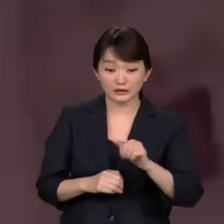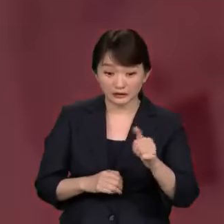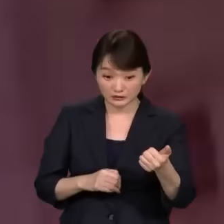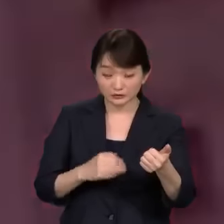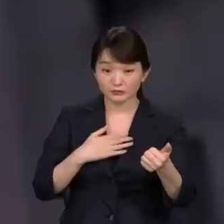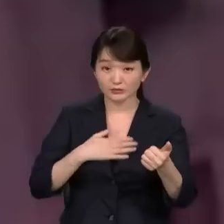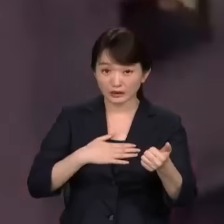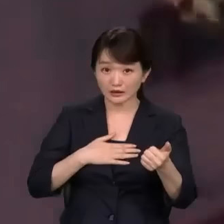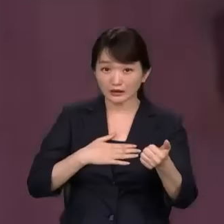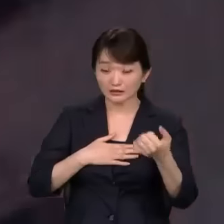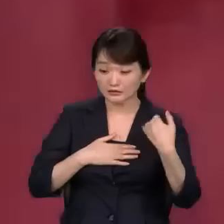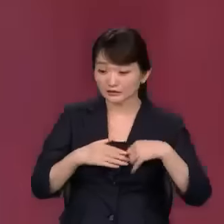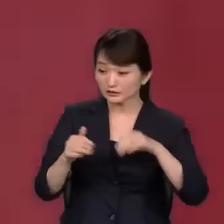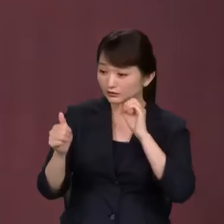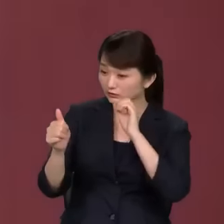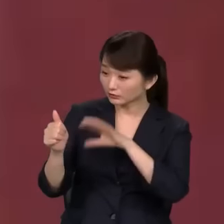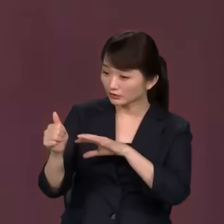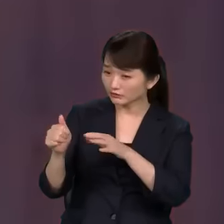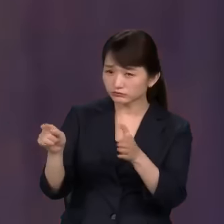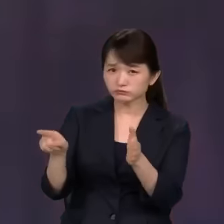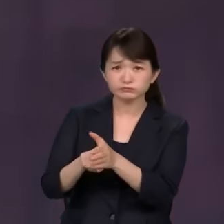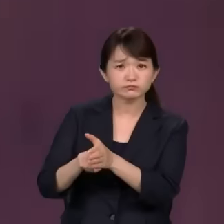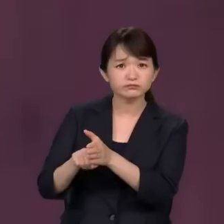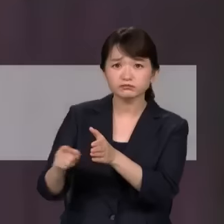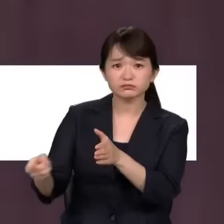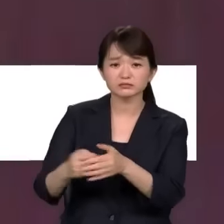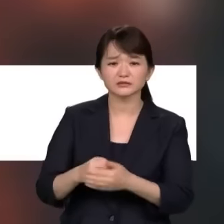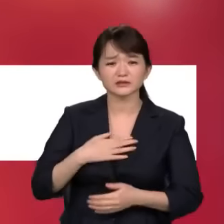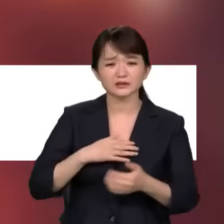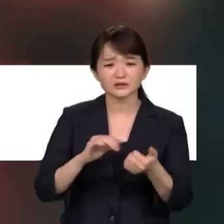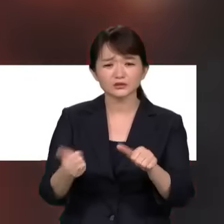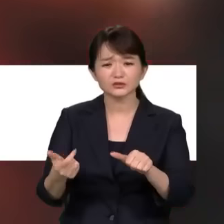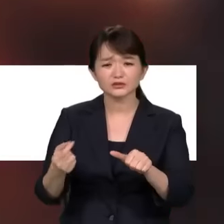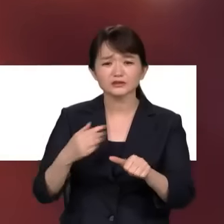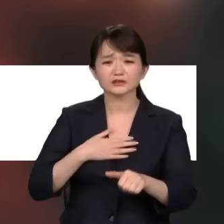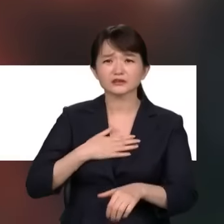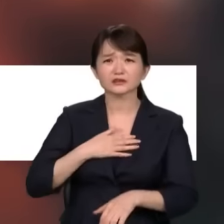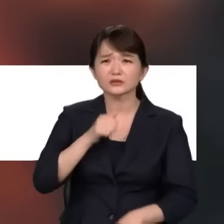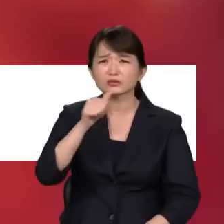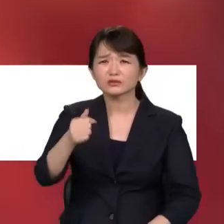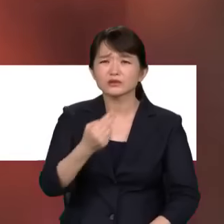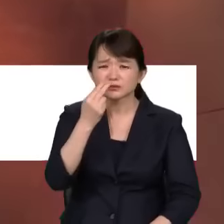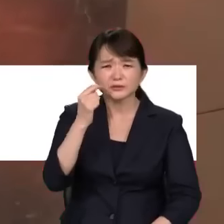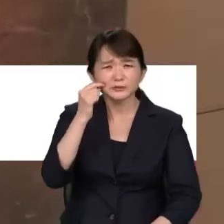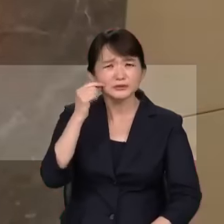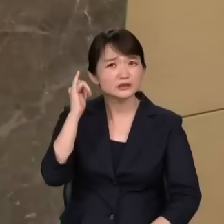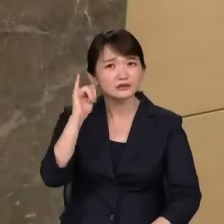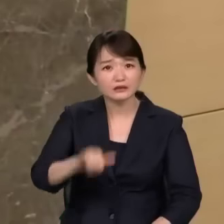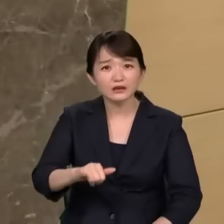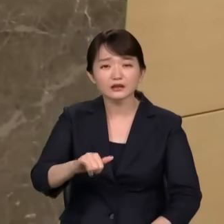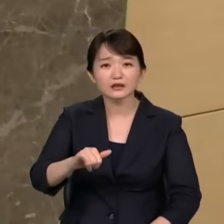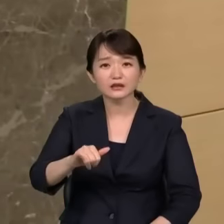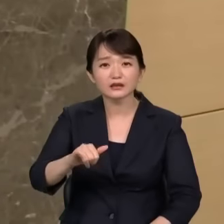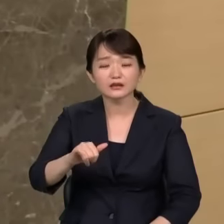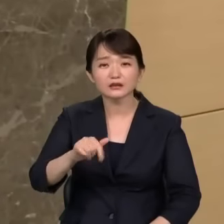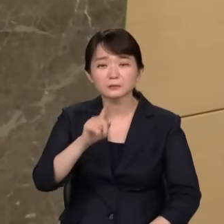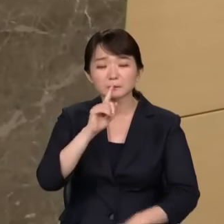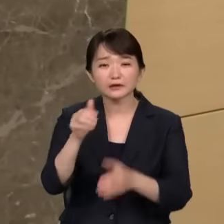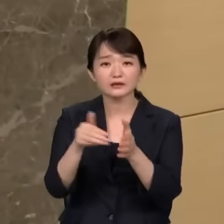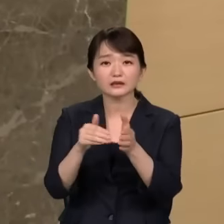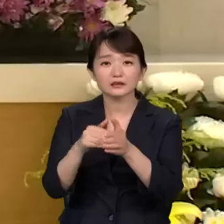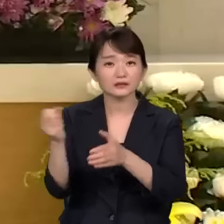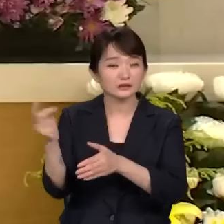암시하는 딸의 말 믿기 힘들었습니다. 죽을 것 같거든. 5분 뒤면 진짜 숨 못 쉴 것 같아. 이제 끊어. 이 말이 끝이었고